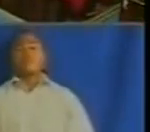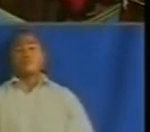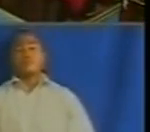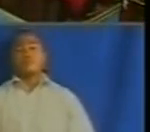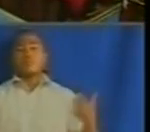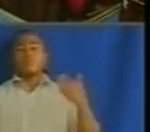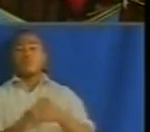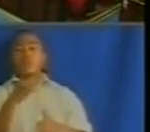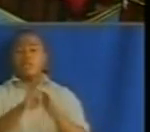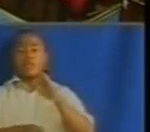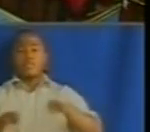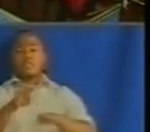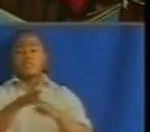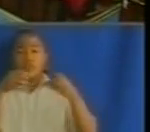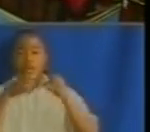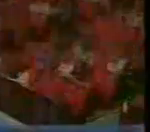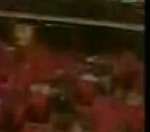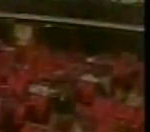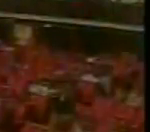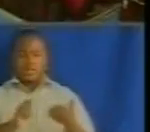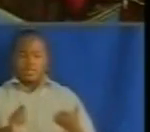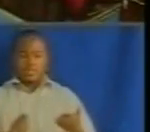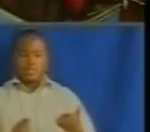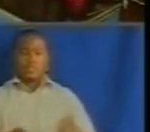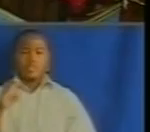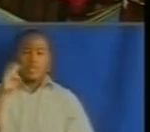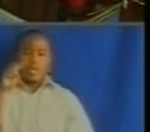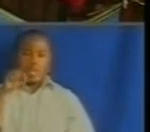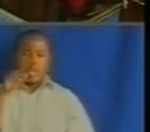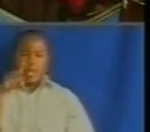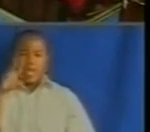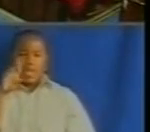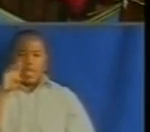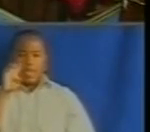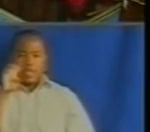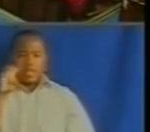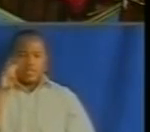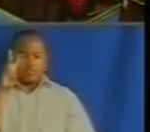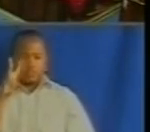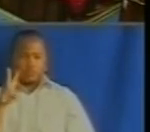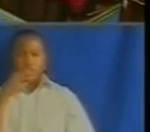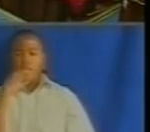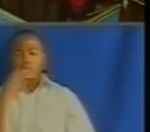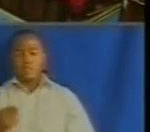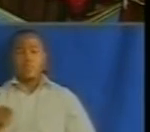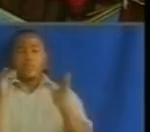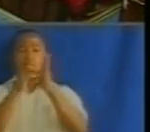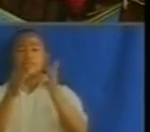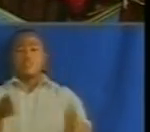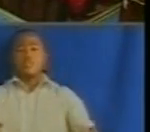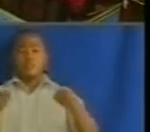Wajumbe wa Bunge Maalum la Katiba wataendelea na kazi hiyo ya upigaji kura, ambapo sura zilizoongezwa kwenye rasimu hiyo ya katiba